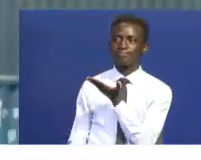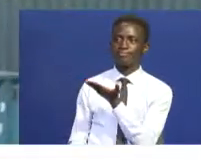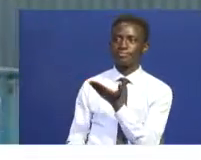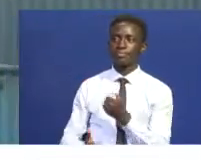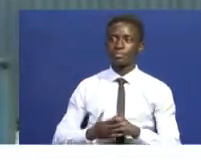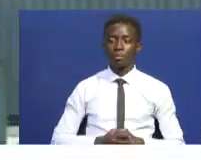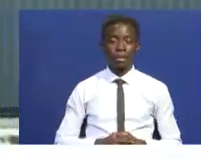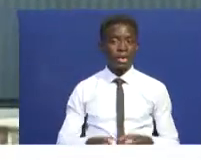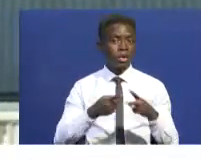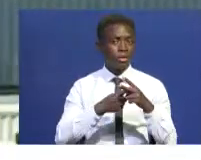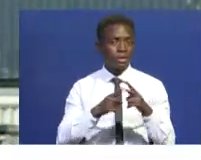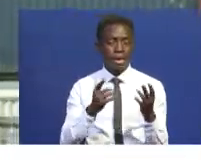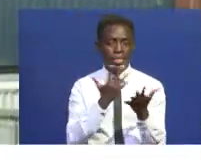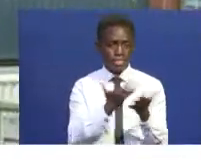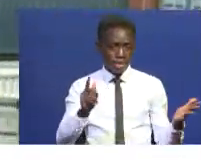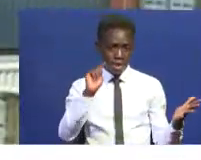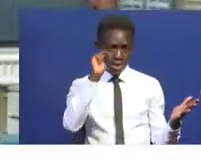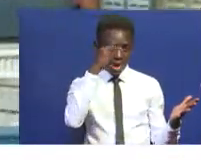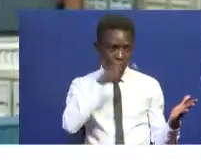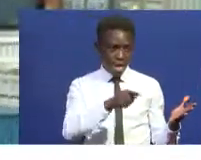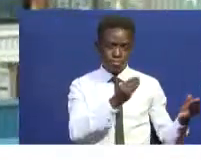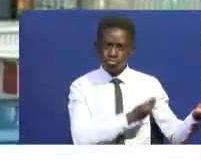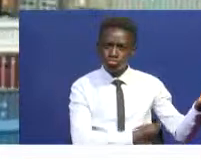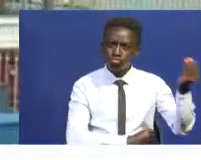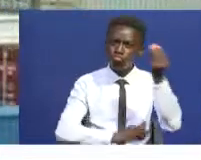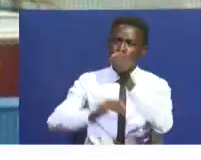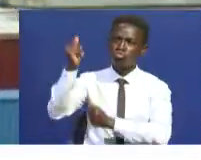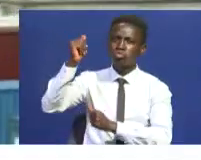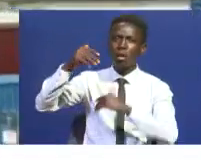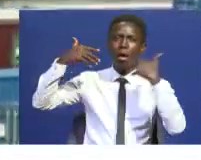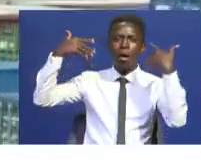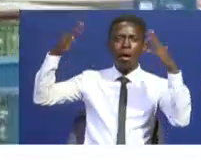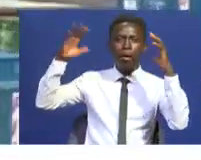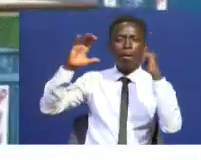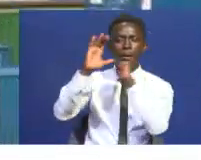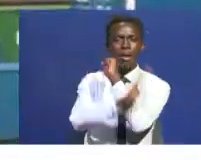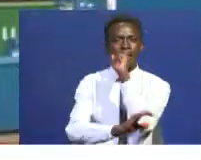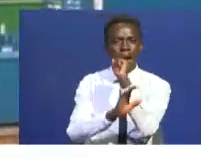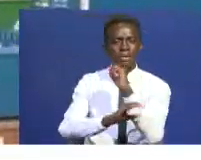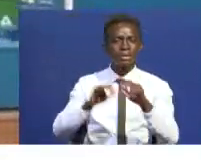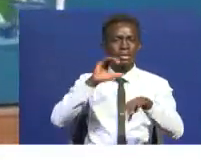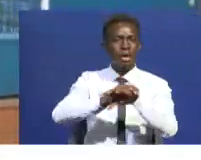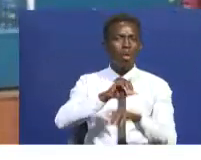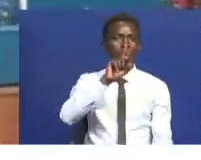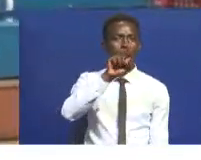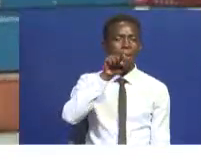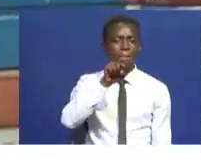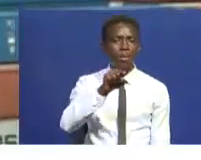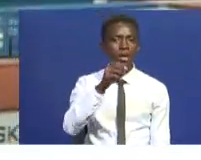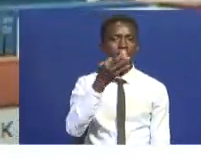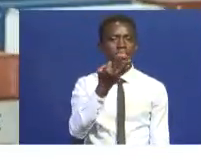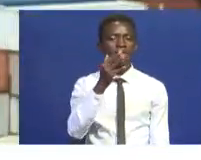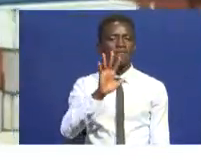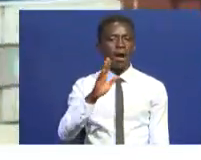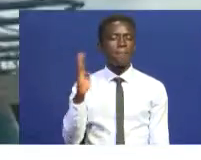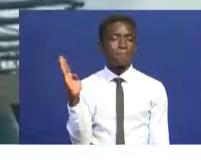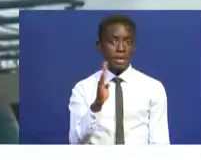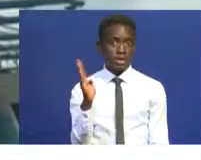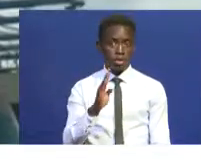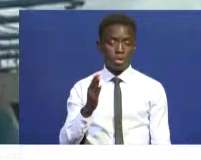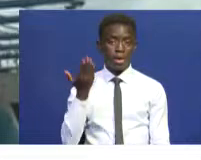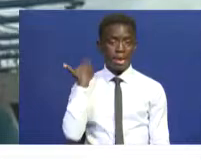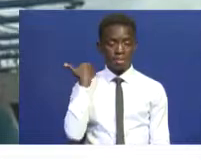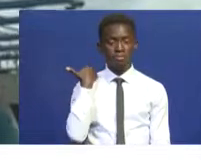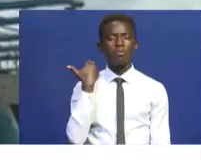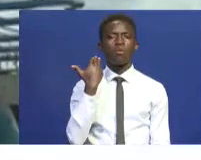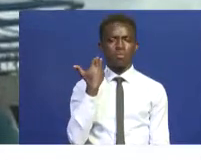Mauzo ya bidhaa za Kenya kwenye masoko ya Ulaya na Canada yalifikia shilingi bilioni 135 mwaka